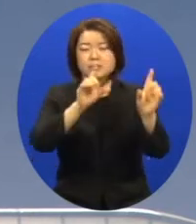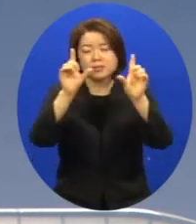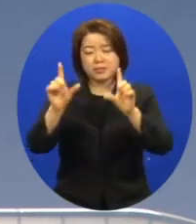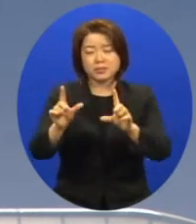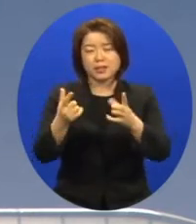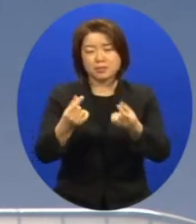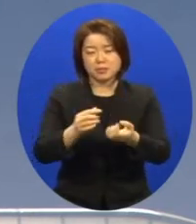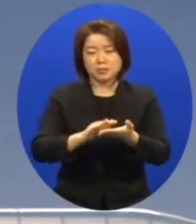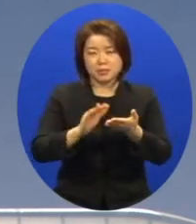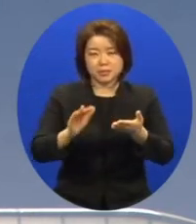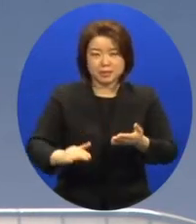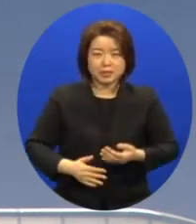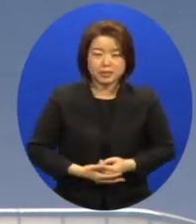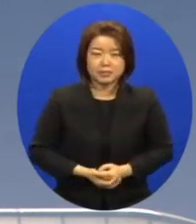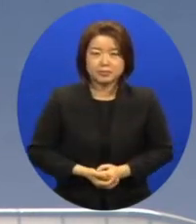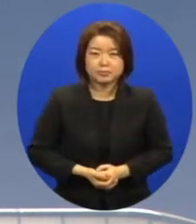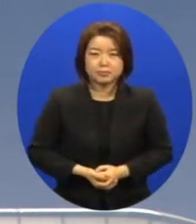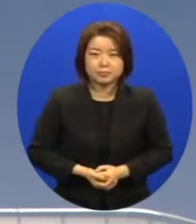것입니다